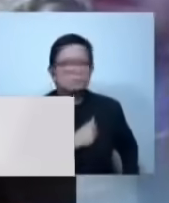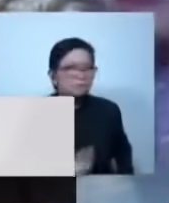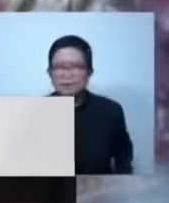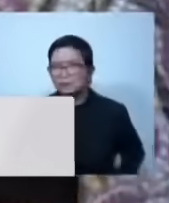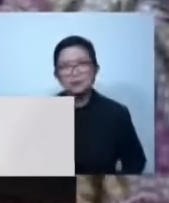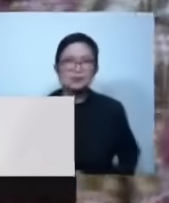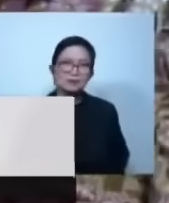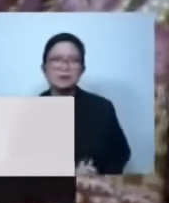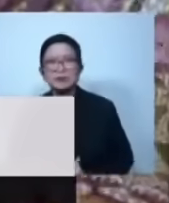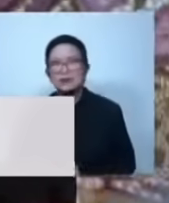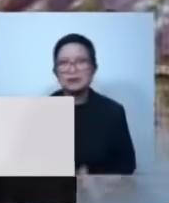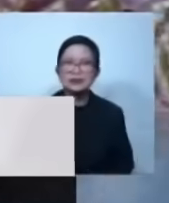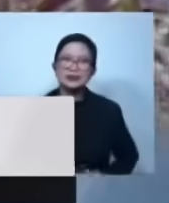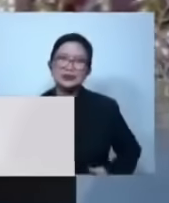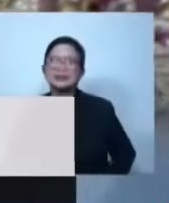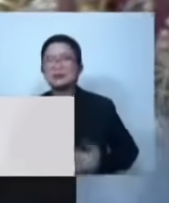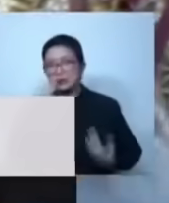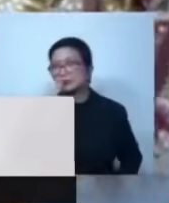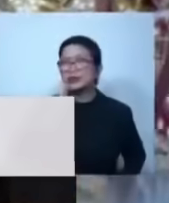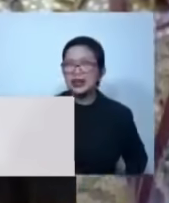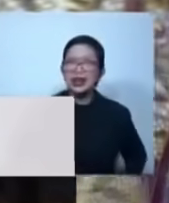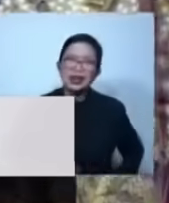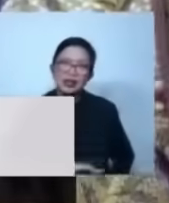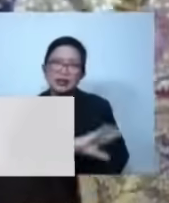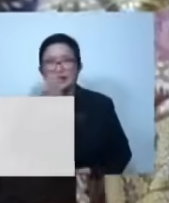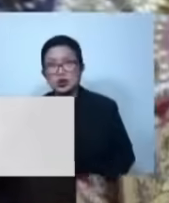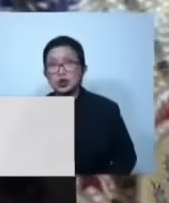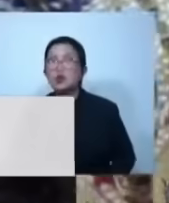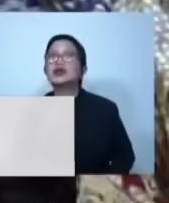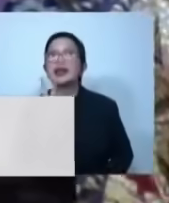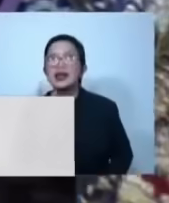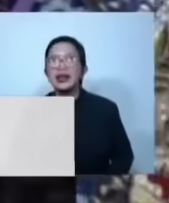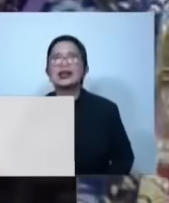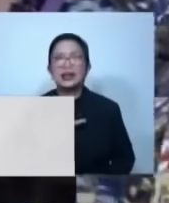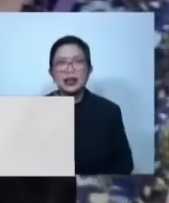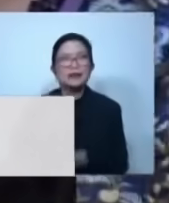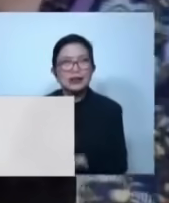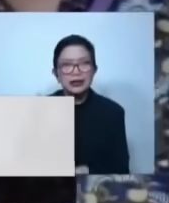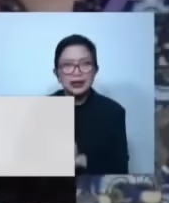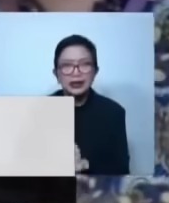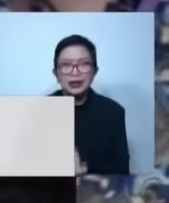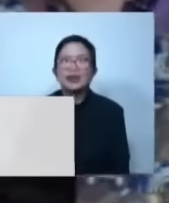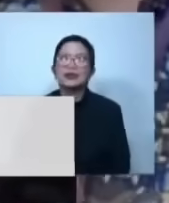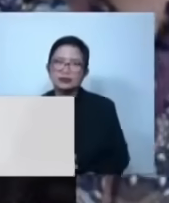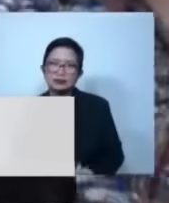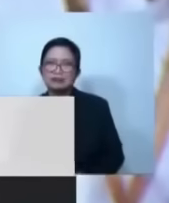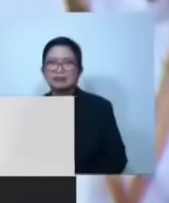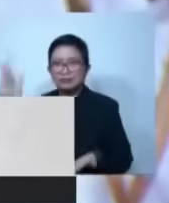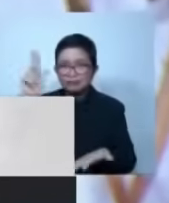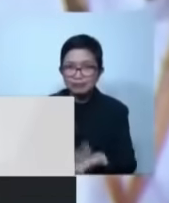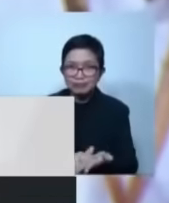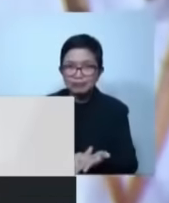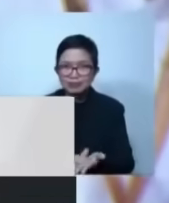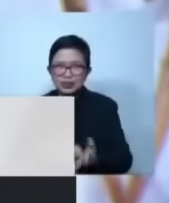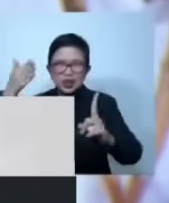bangsa Teguh percaya suara kita sangat berharga menentukan arah